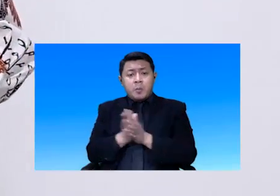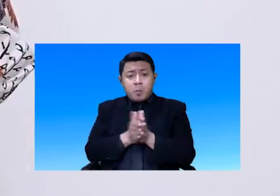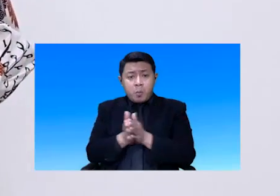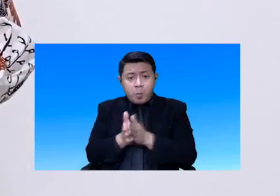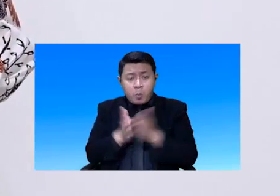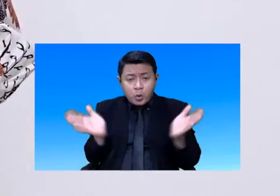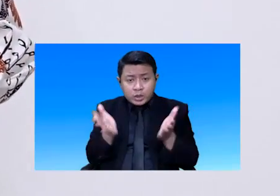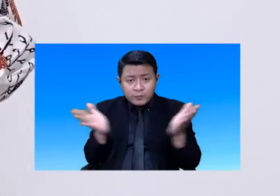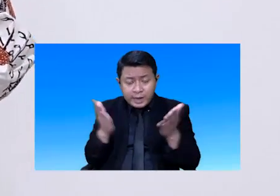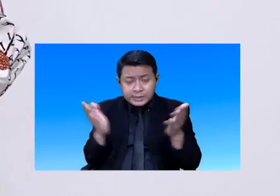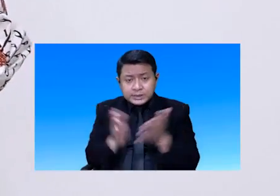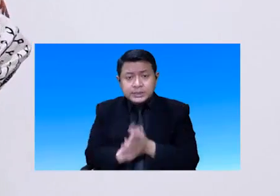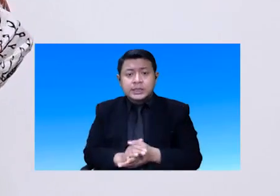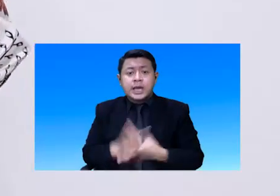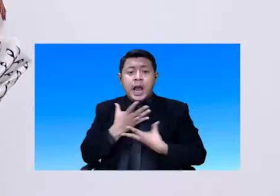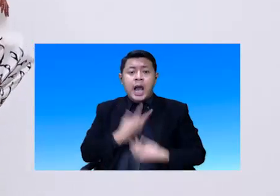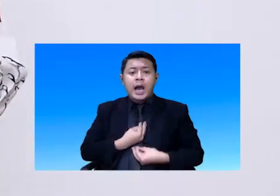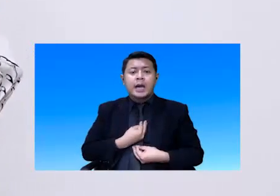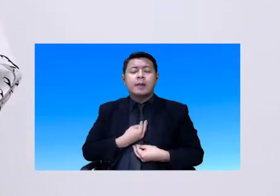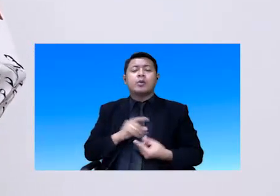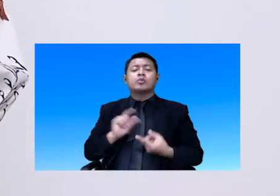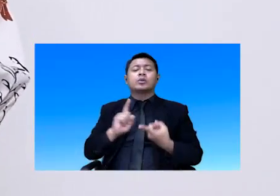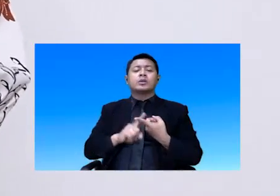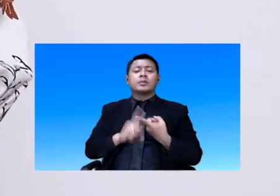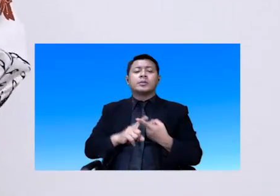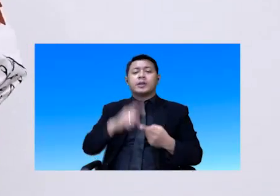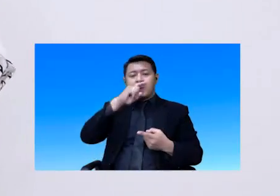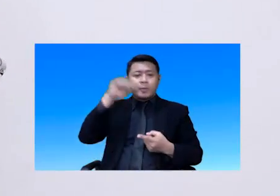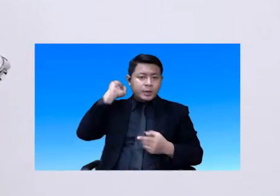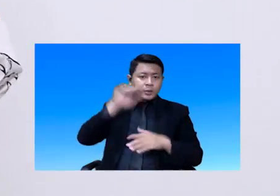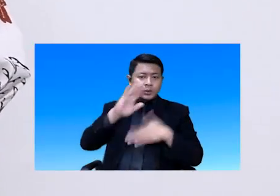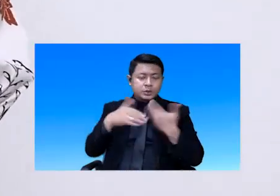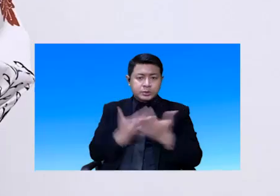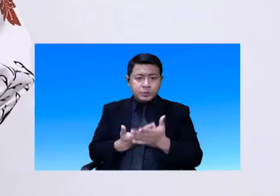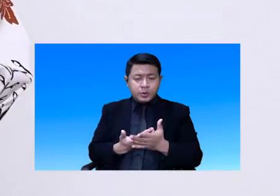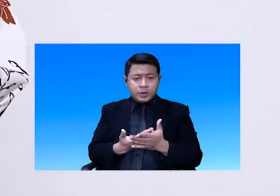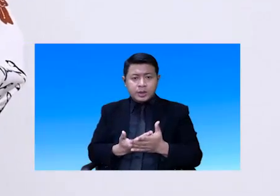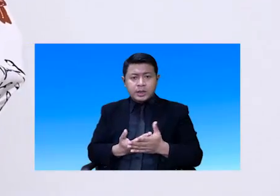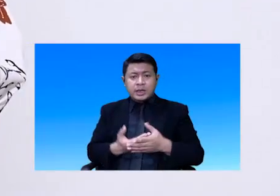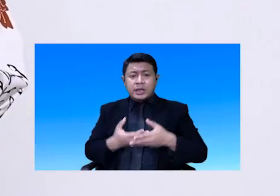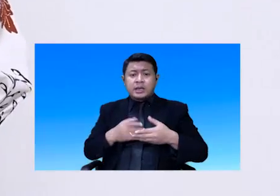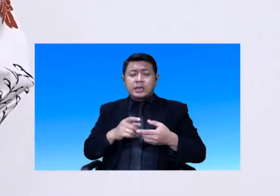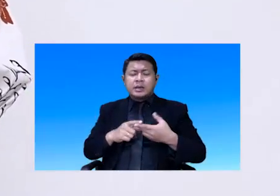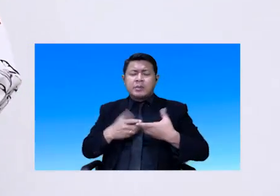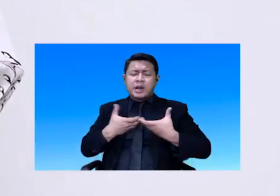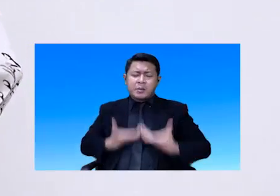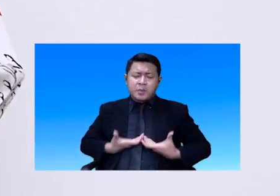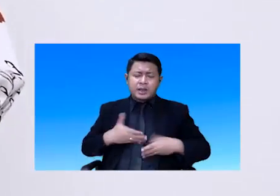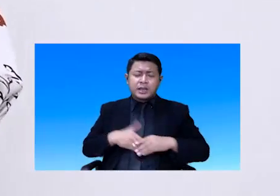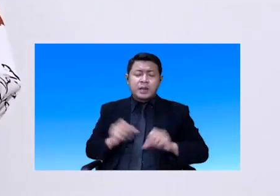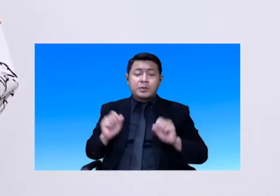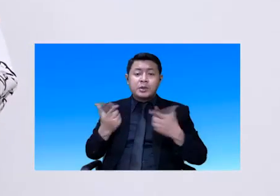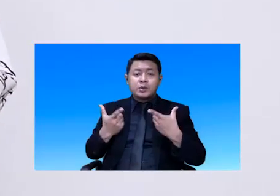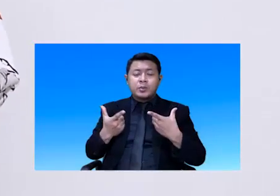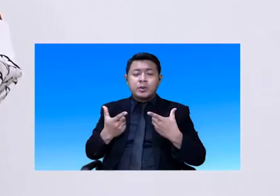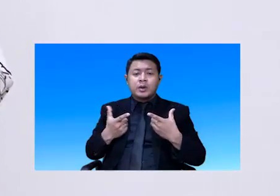harapan kepada teman-teman dan juga Bapak Ibu sekalian. Hal yang terberat dalam hidup ini adalah memulai